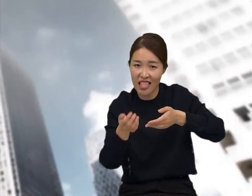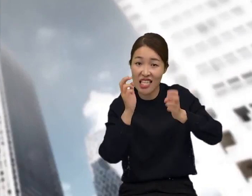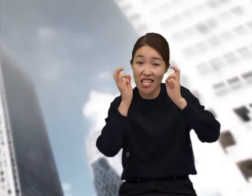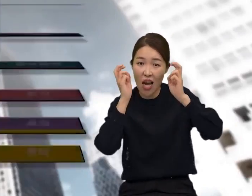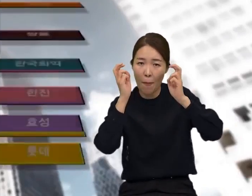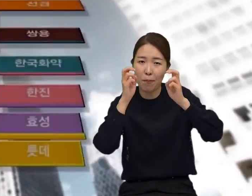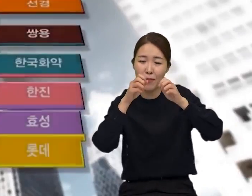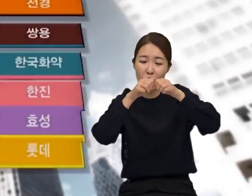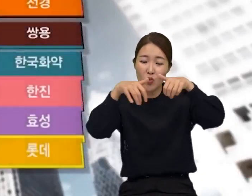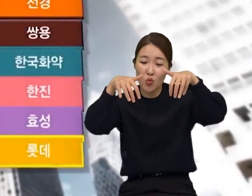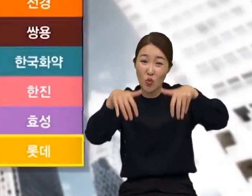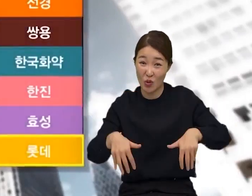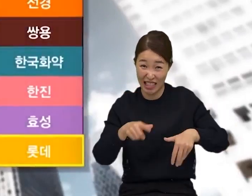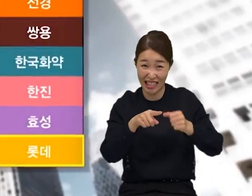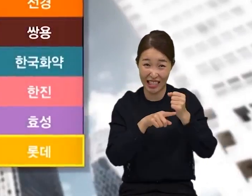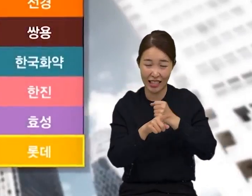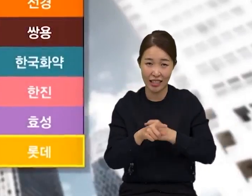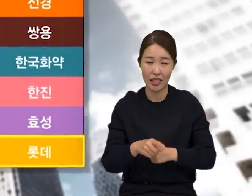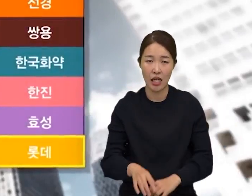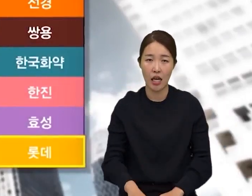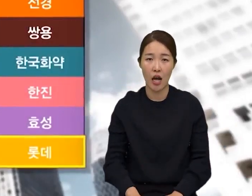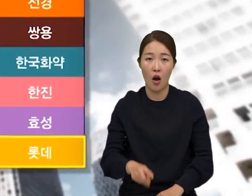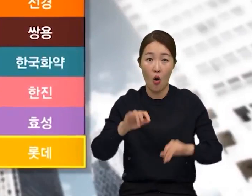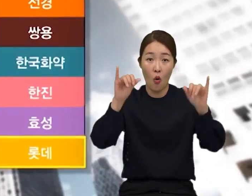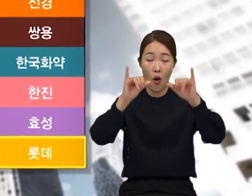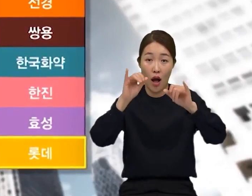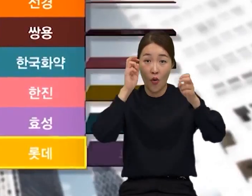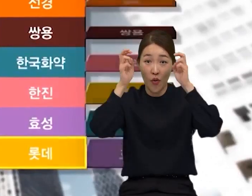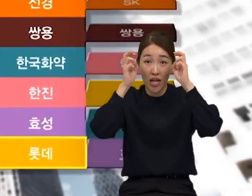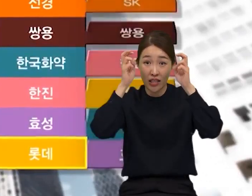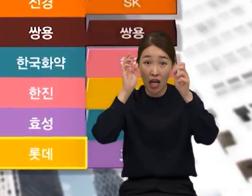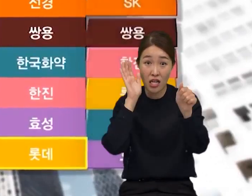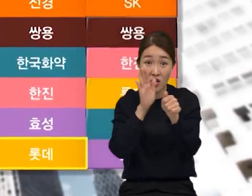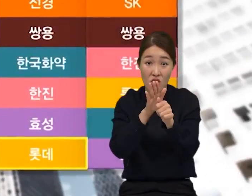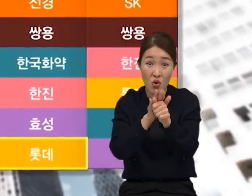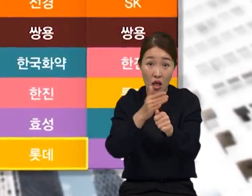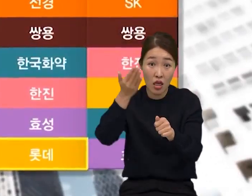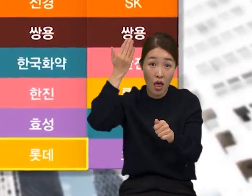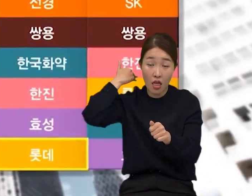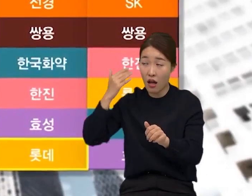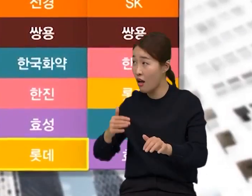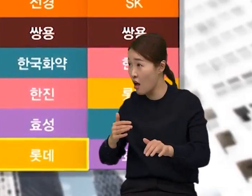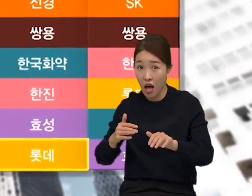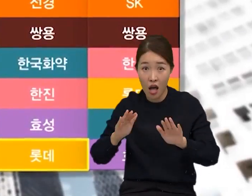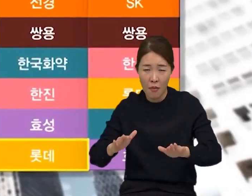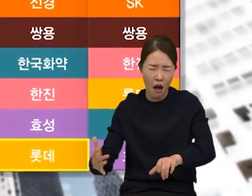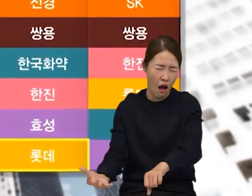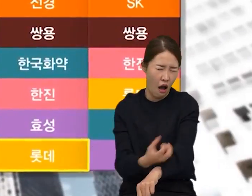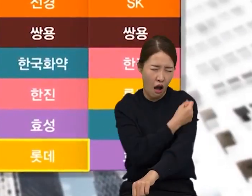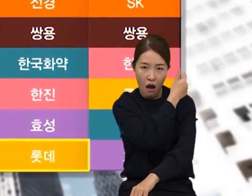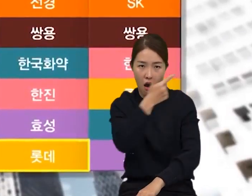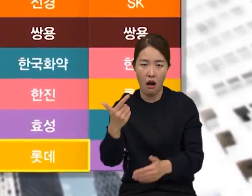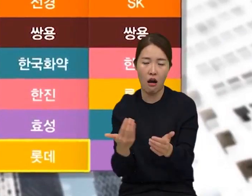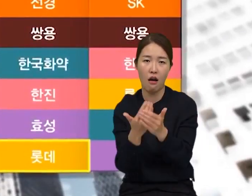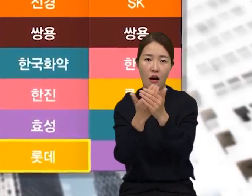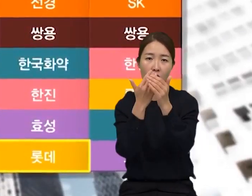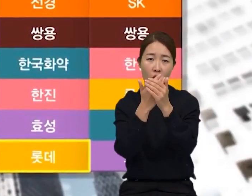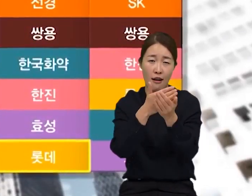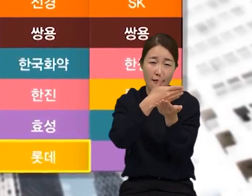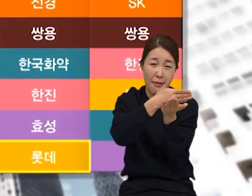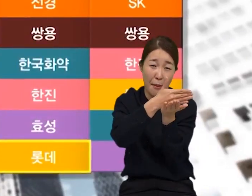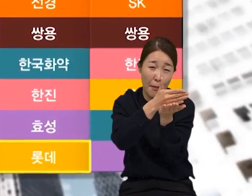말한다. 중화 공업화 시기의 지원 규모는 과거와는 비교할 수 없게 컸다.